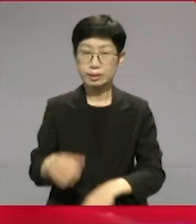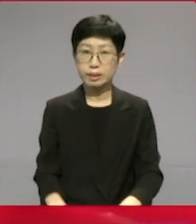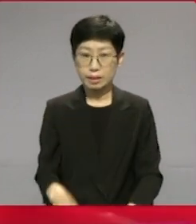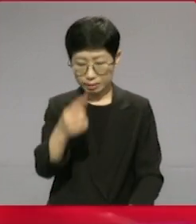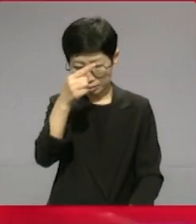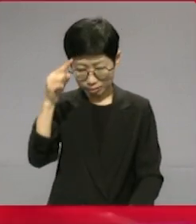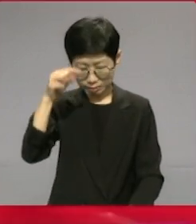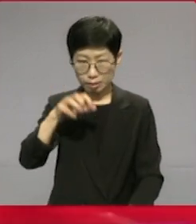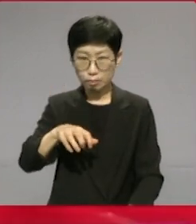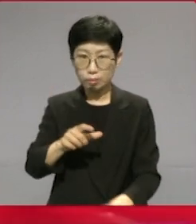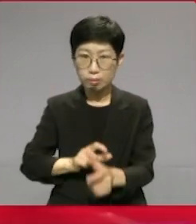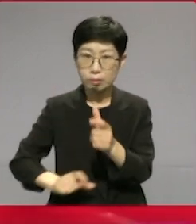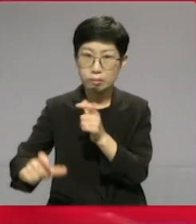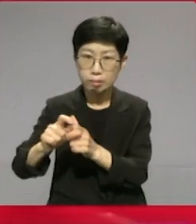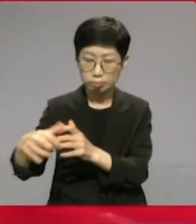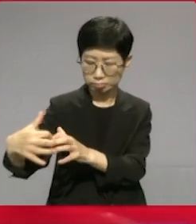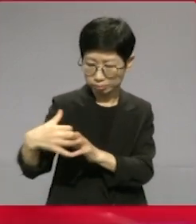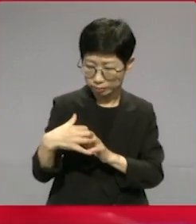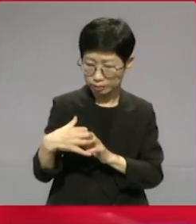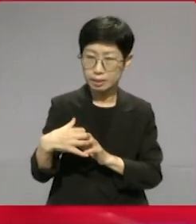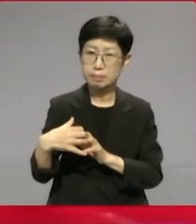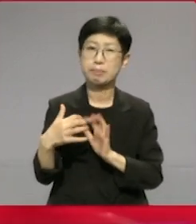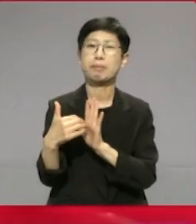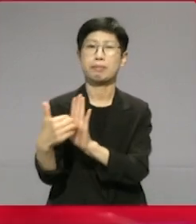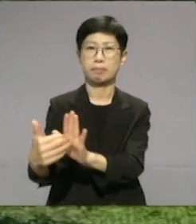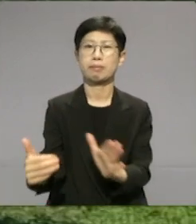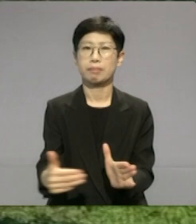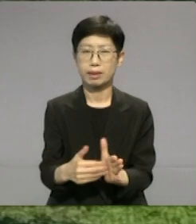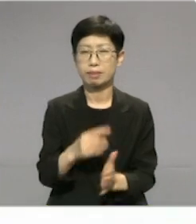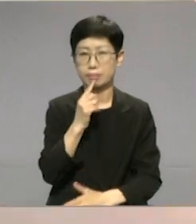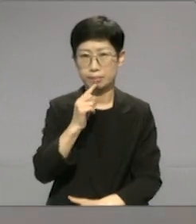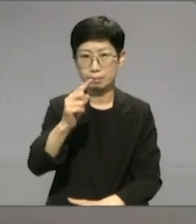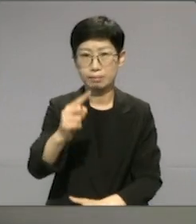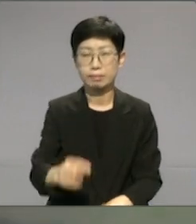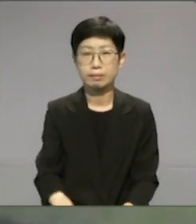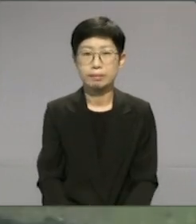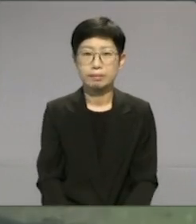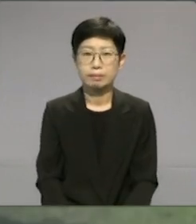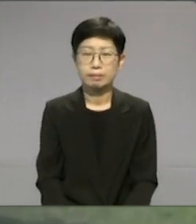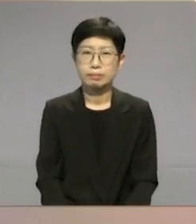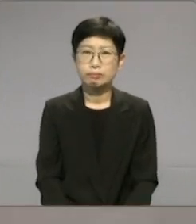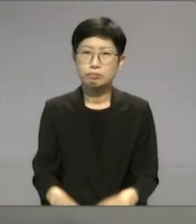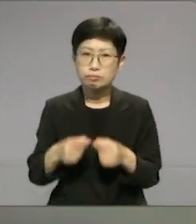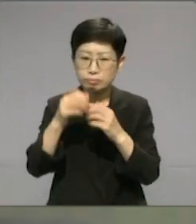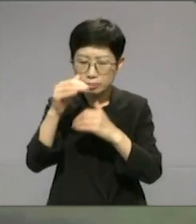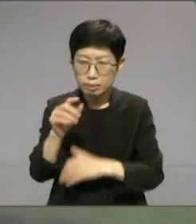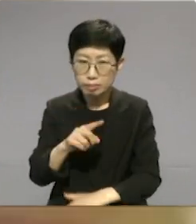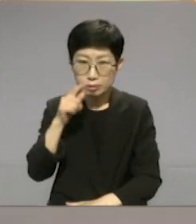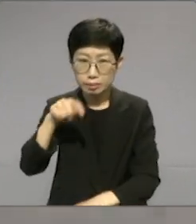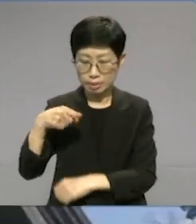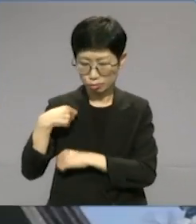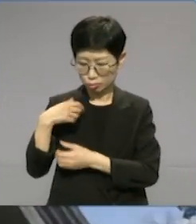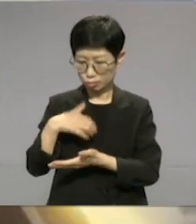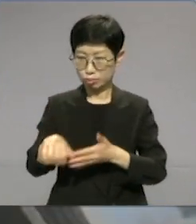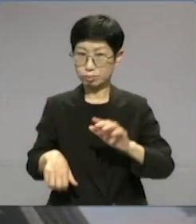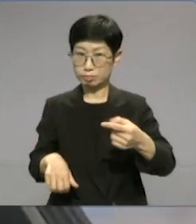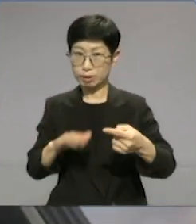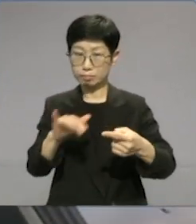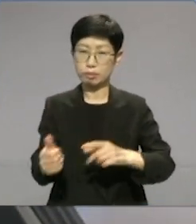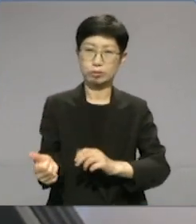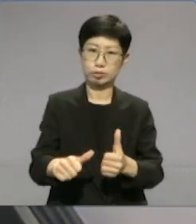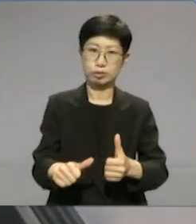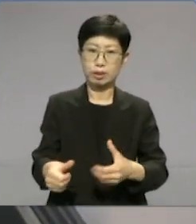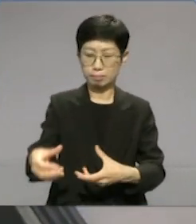방향에 더 깊은 영토로 진격하는 것을 막았다고 보고했습니다 구체적으로는 우크라이나군 최소 100명이 수지는